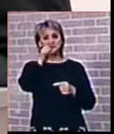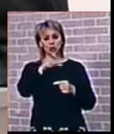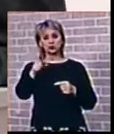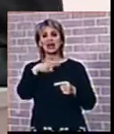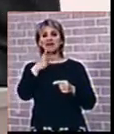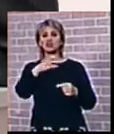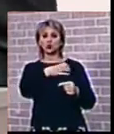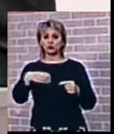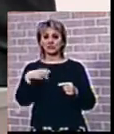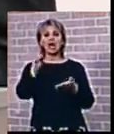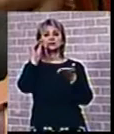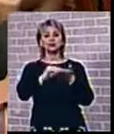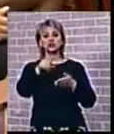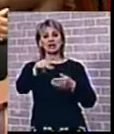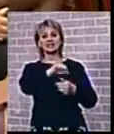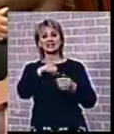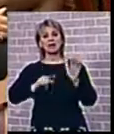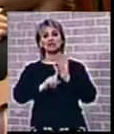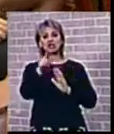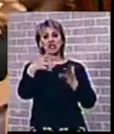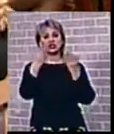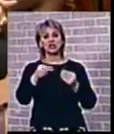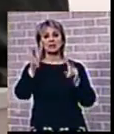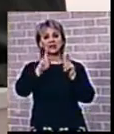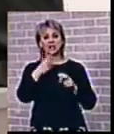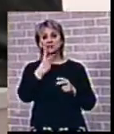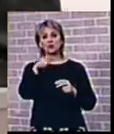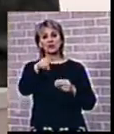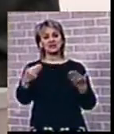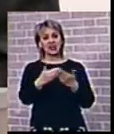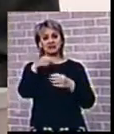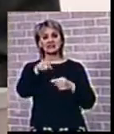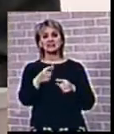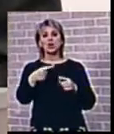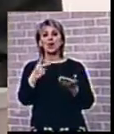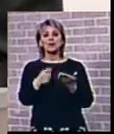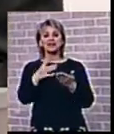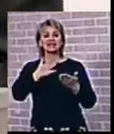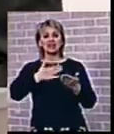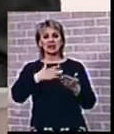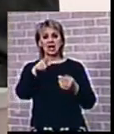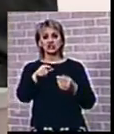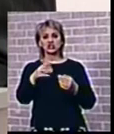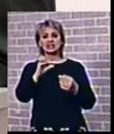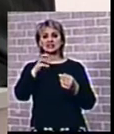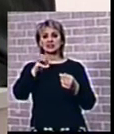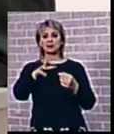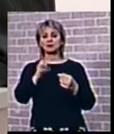и отмечает. Сам начинает день просмотром новостей. Полистать наши средства массовой информации,